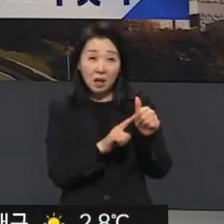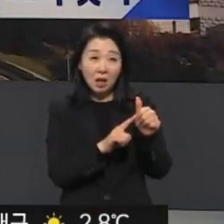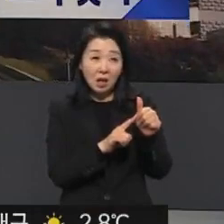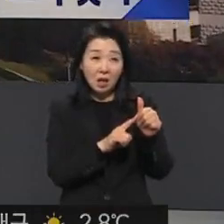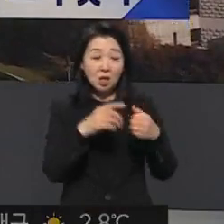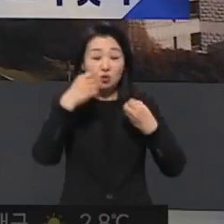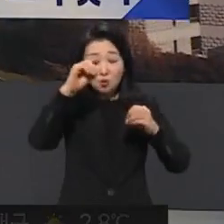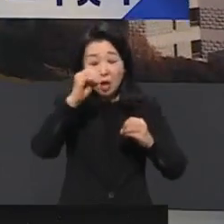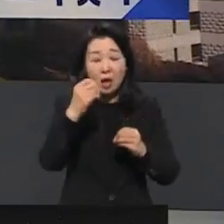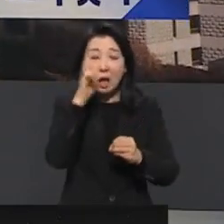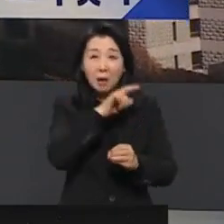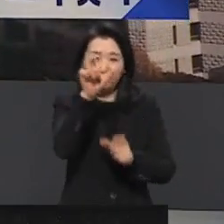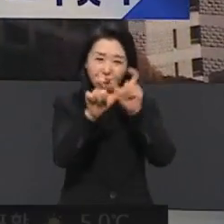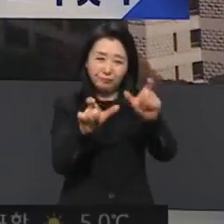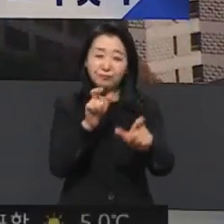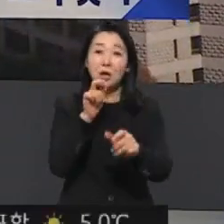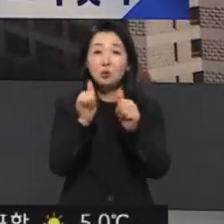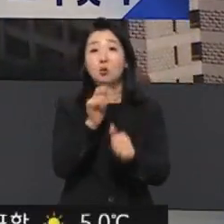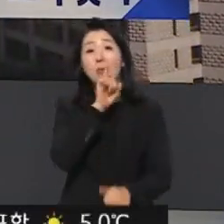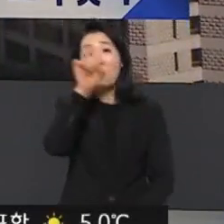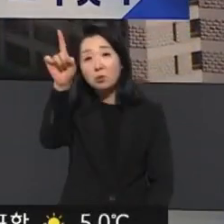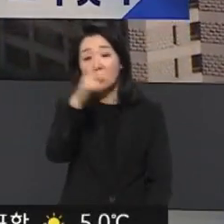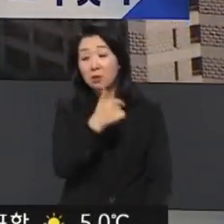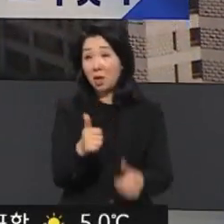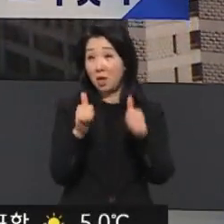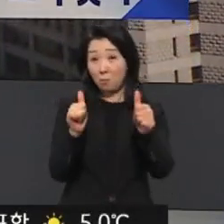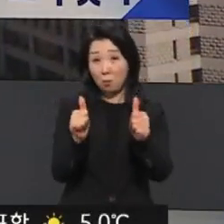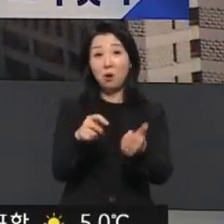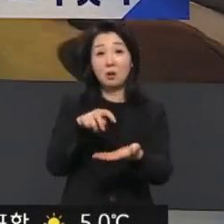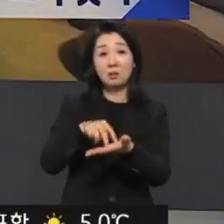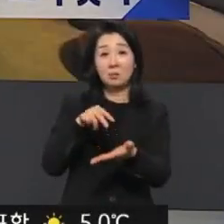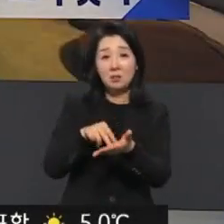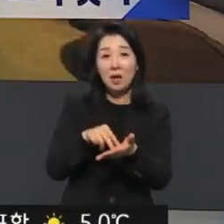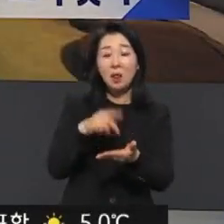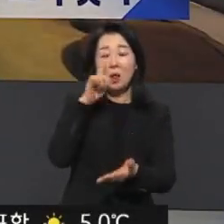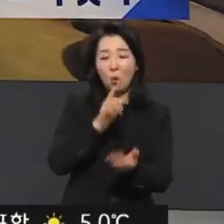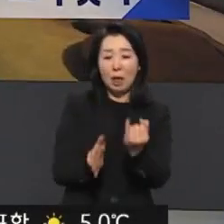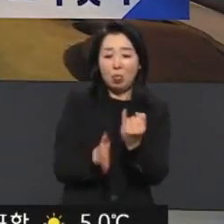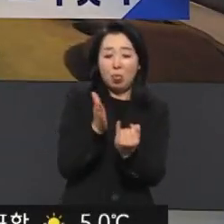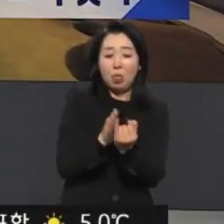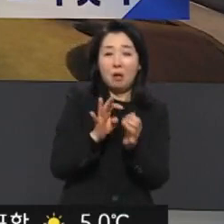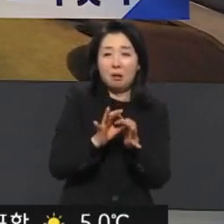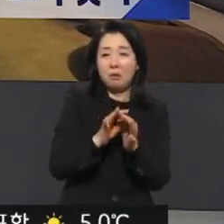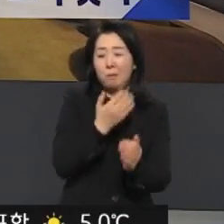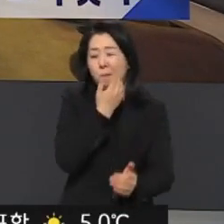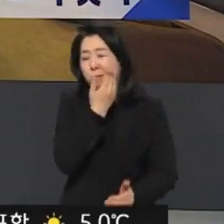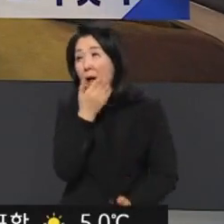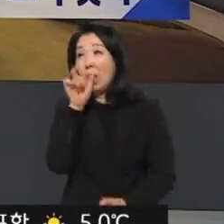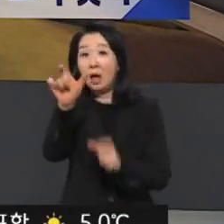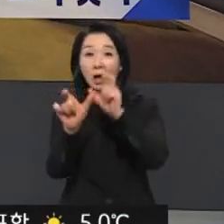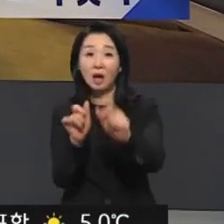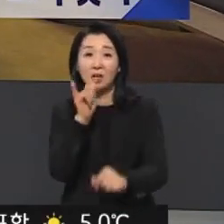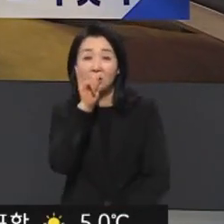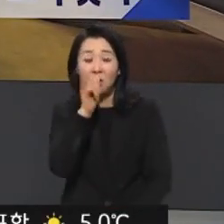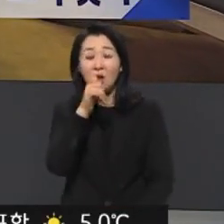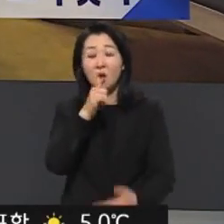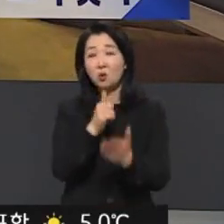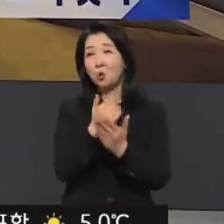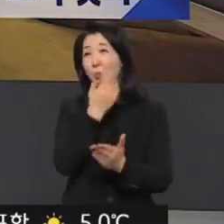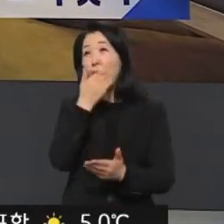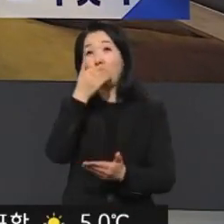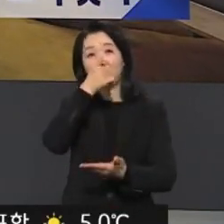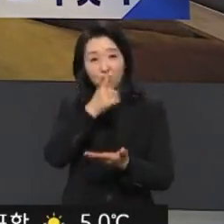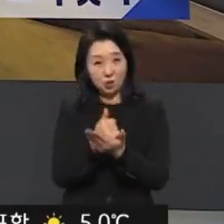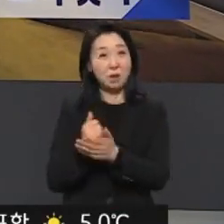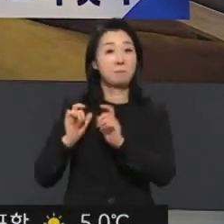혐의로 고소당했는데요. 대법원이 이 악플 중에서도 성적 대상화를 하는 모멸적인 댓글에 대해 모욕죄가